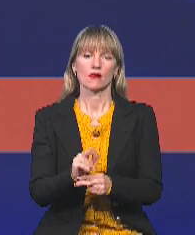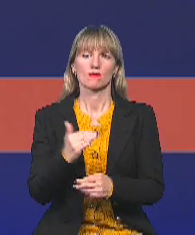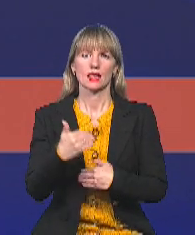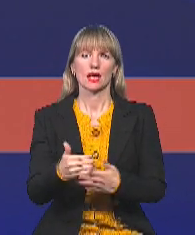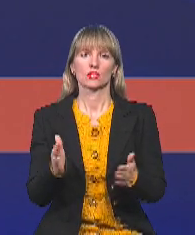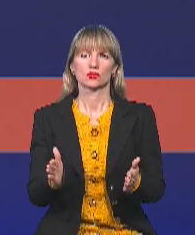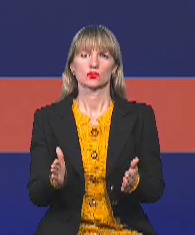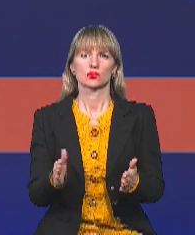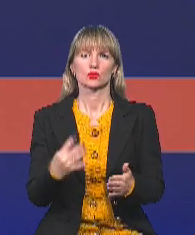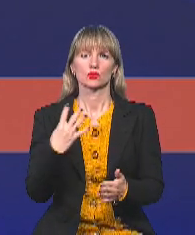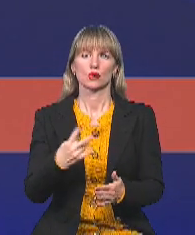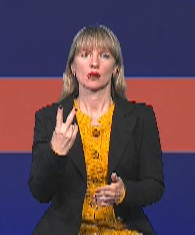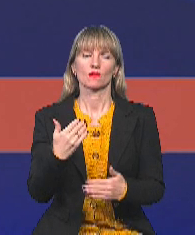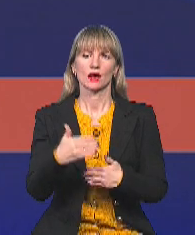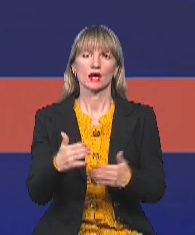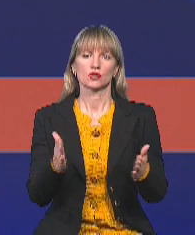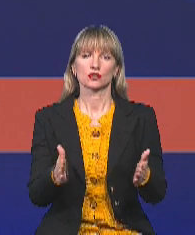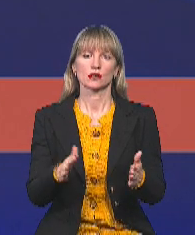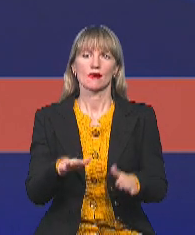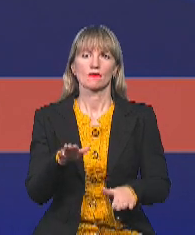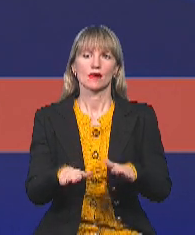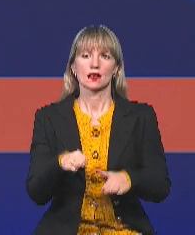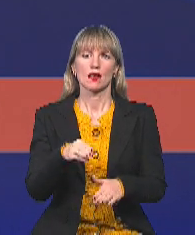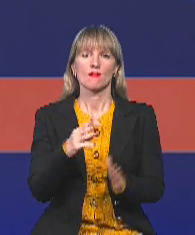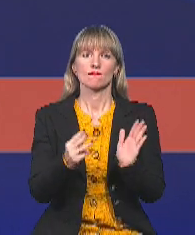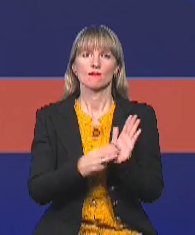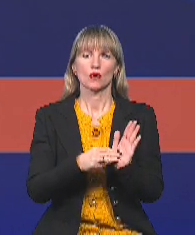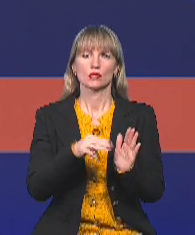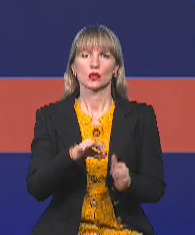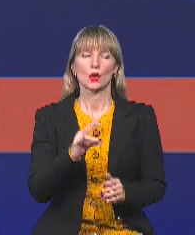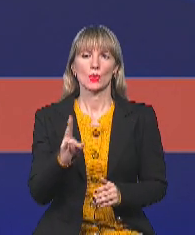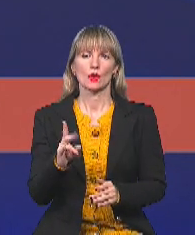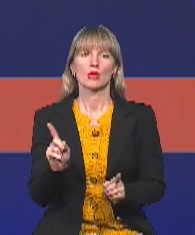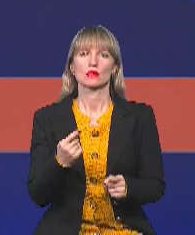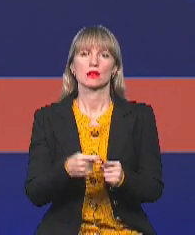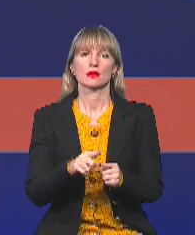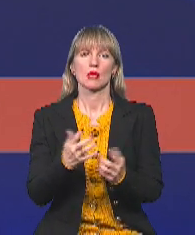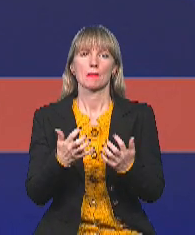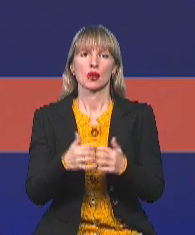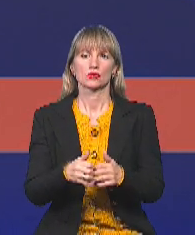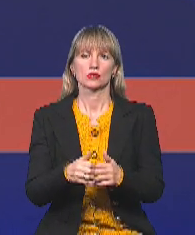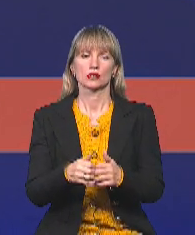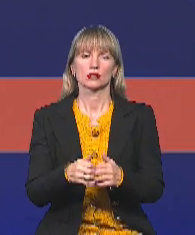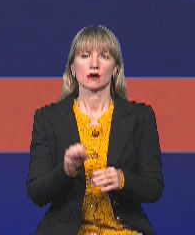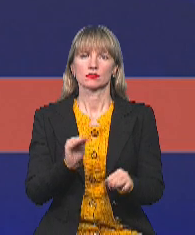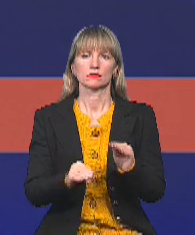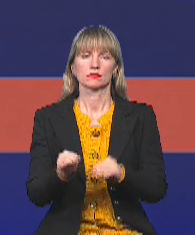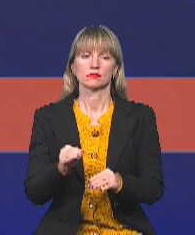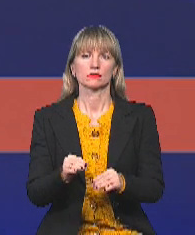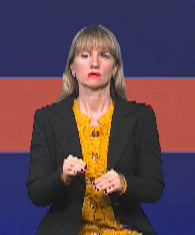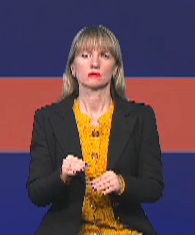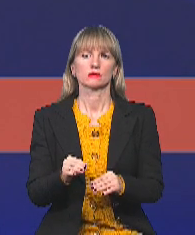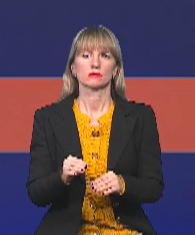там 42 ящика, общим весом 8 тонн. То есть представляете, что это за машина, когда ее соберут.